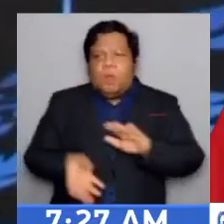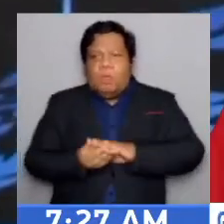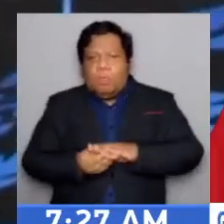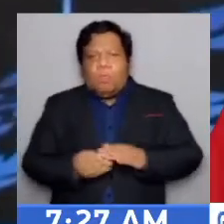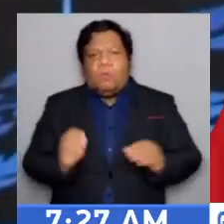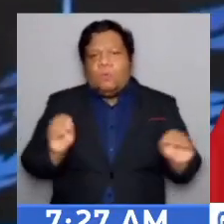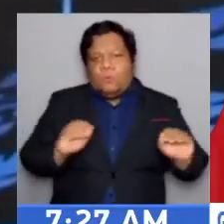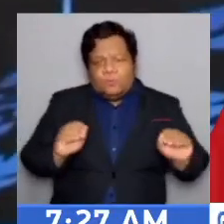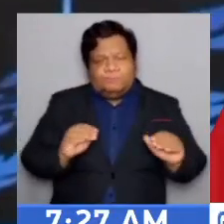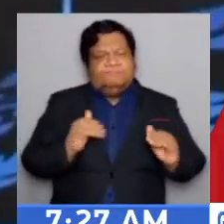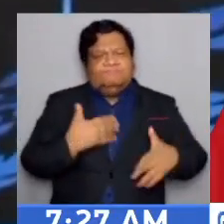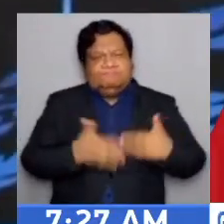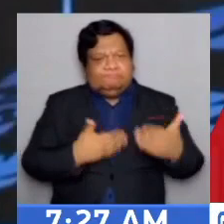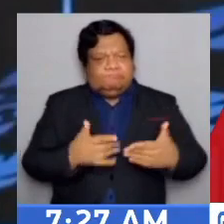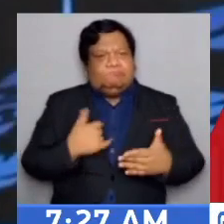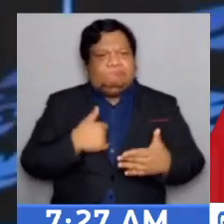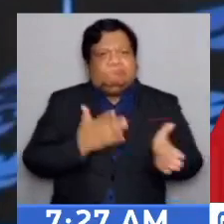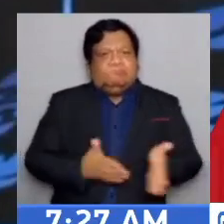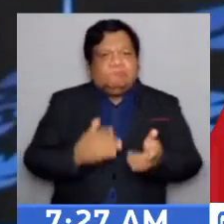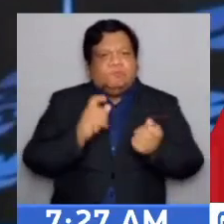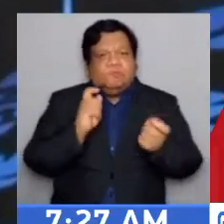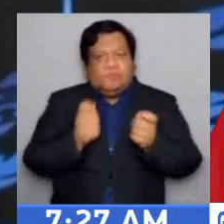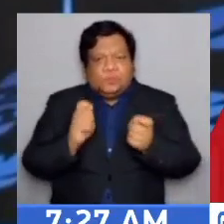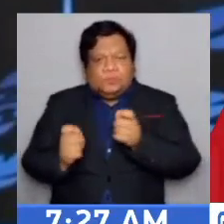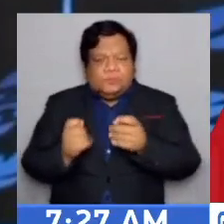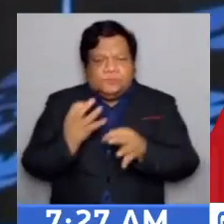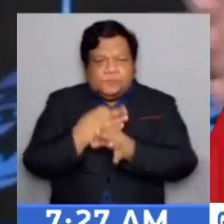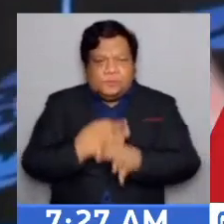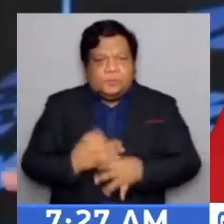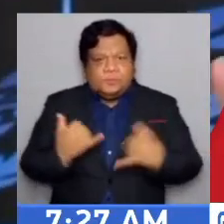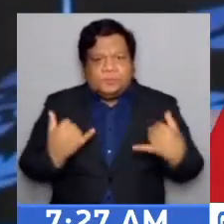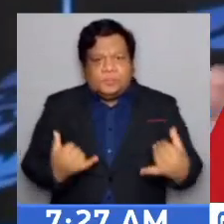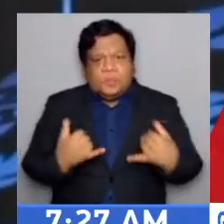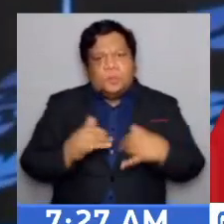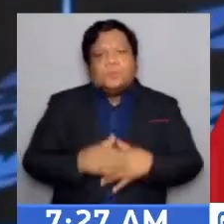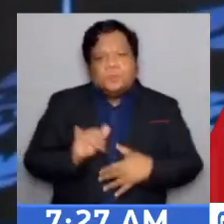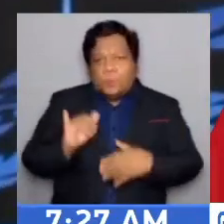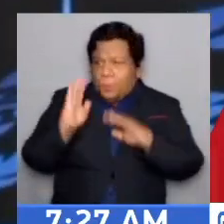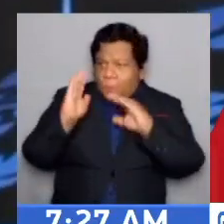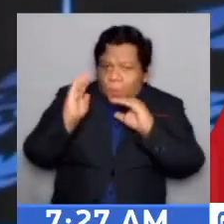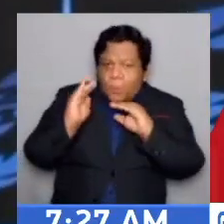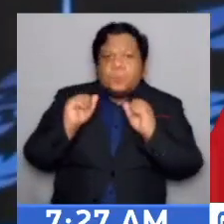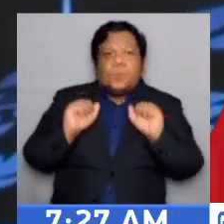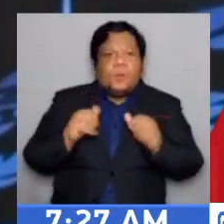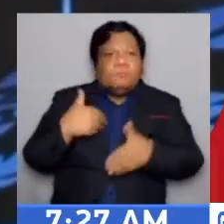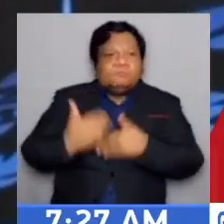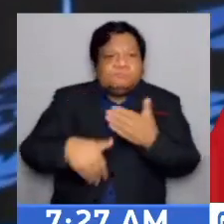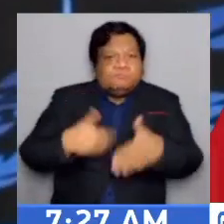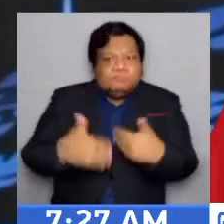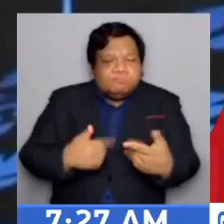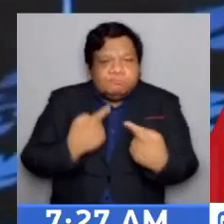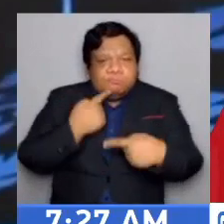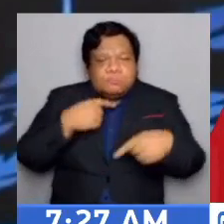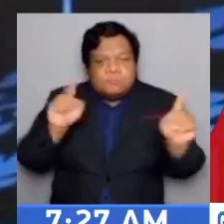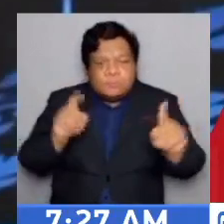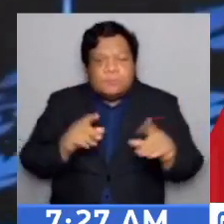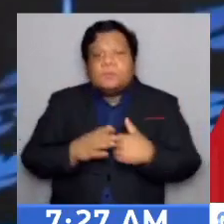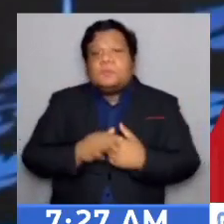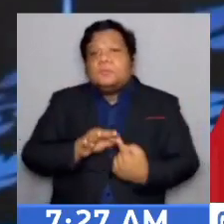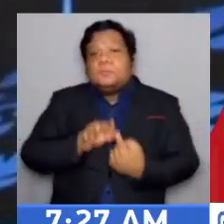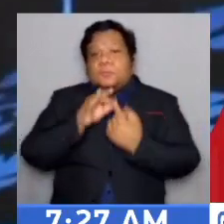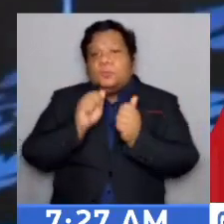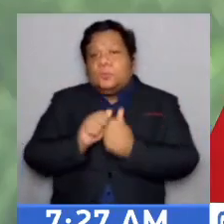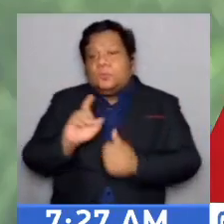Yan ang inaayos ko. So that is what I'm hoping to get to that point, especially in the DOH and the Department